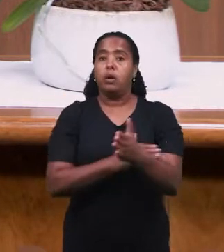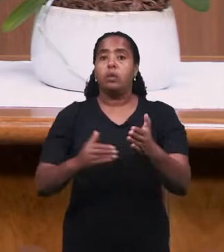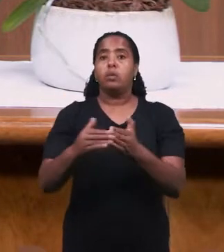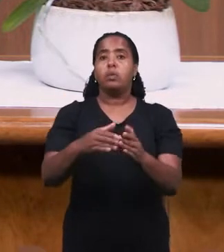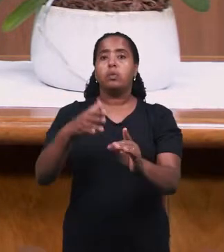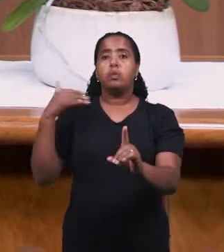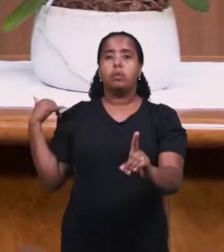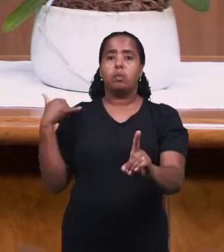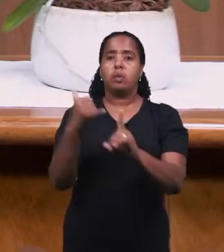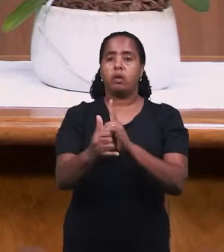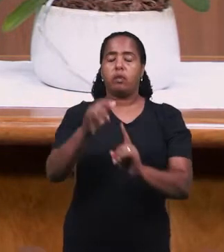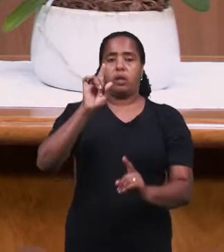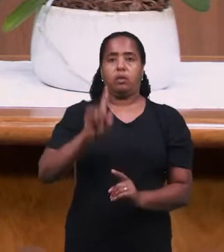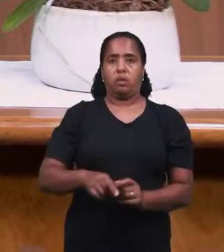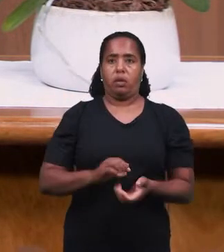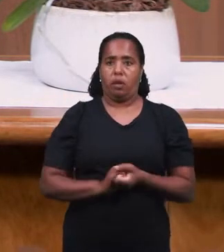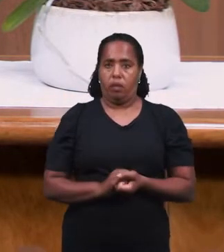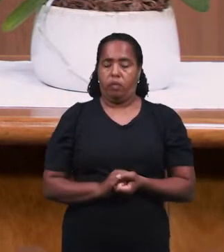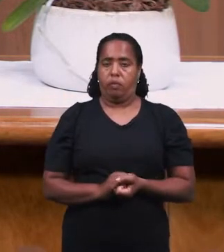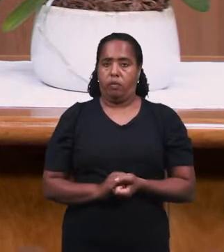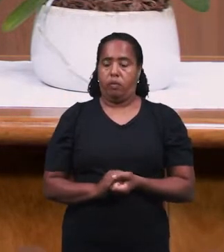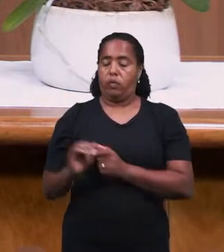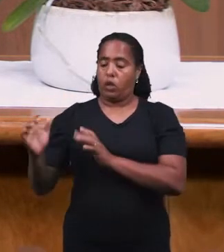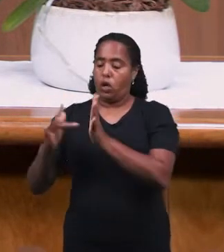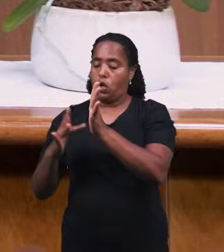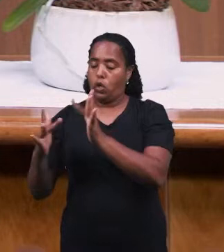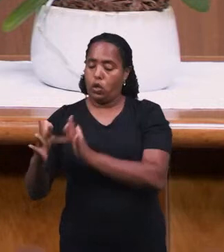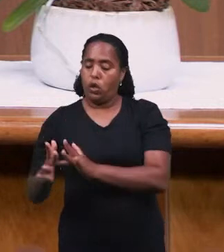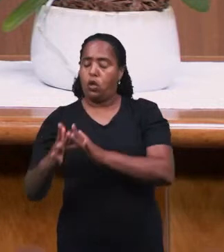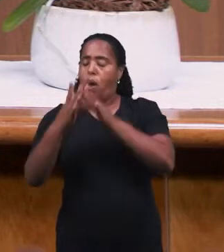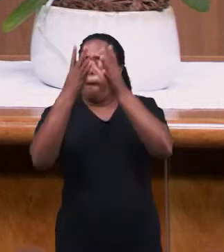Tout cela est prophétique.